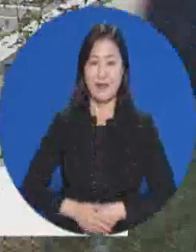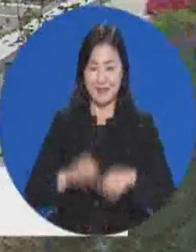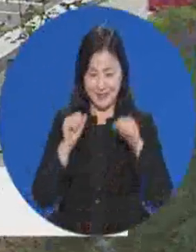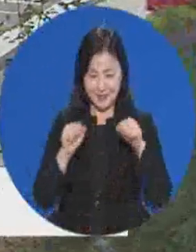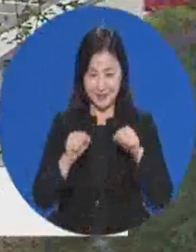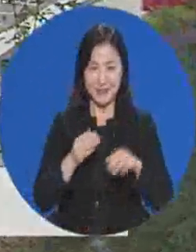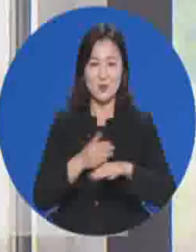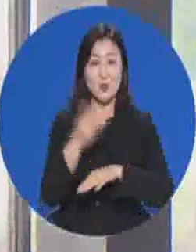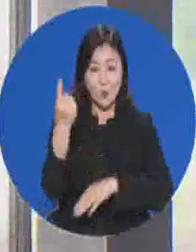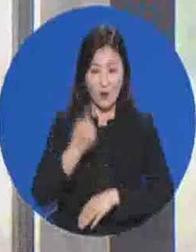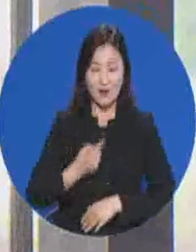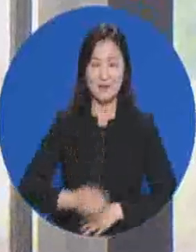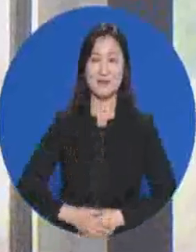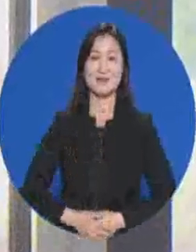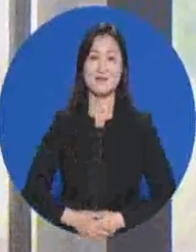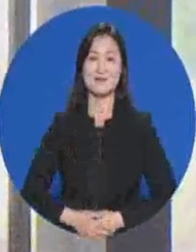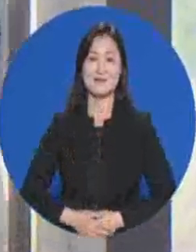안녕하세요.